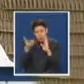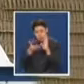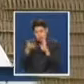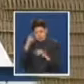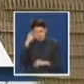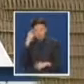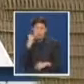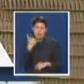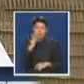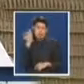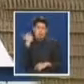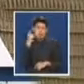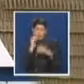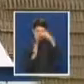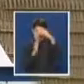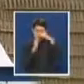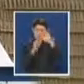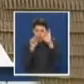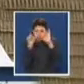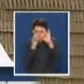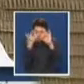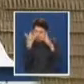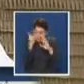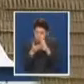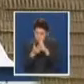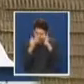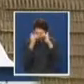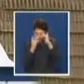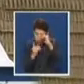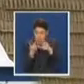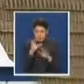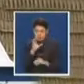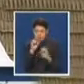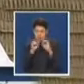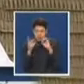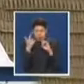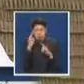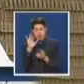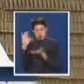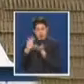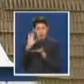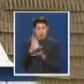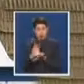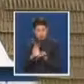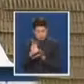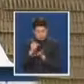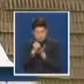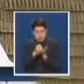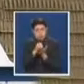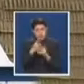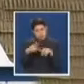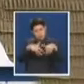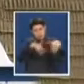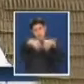ราะฉะนั้นที่อาจจะบอกว่าจะถึง8ก็อาจจะไม่ถึง8แต่ว่าที่สำคัญกว่านั้นก็คือว่างบที่จะใช้ในการช่วยเหลือพี่น้องประชาช